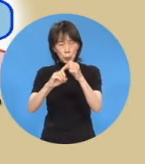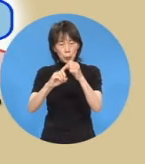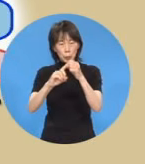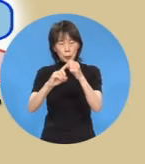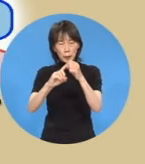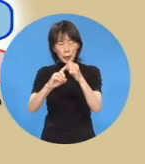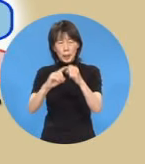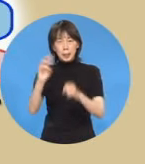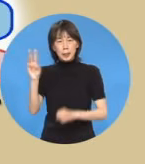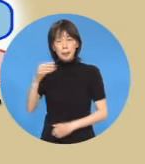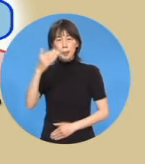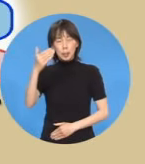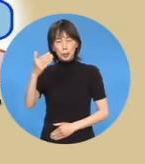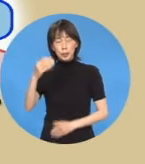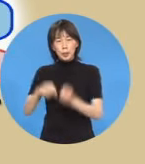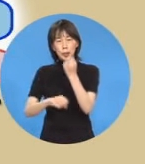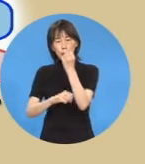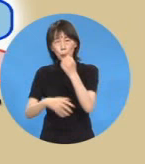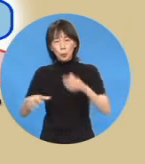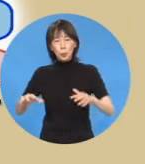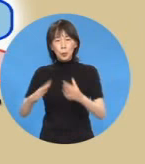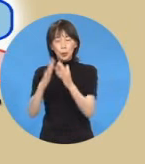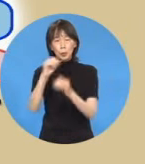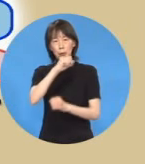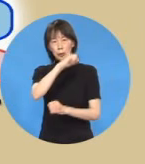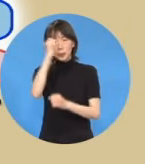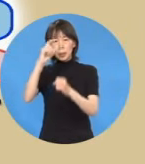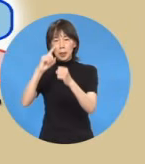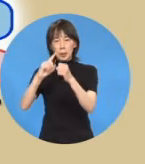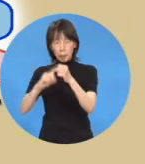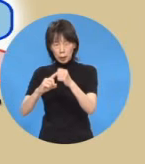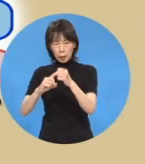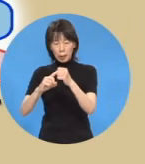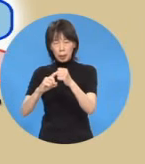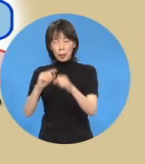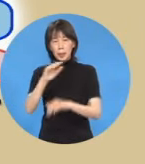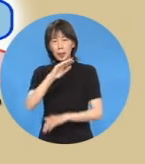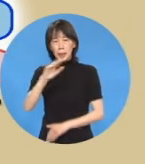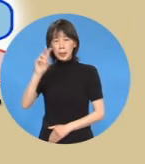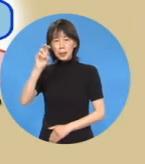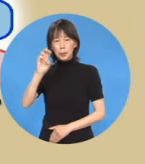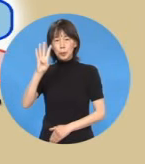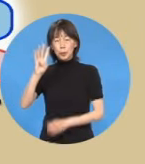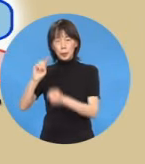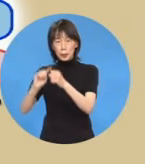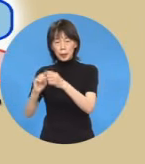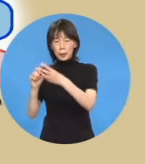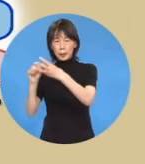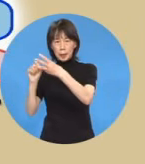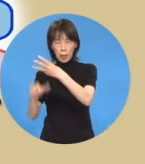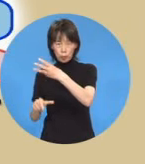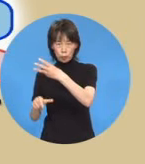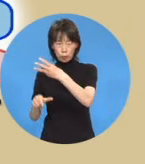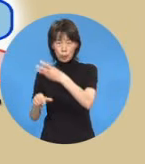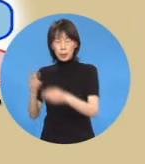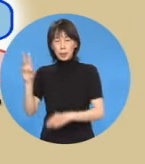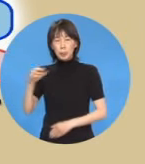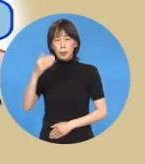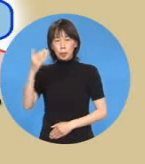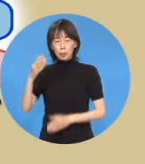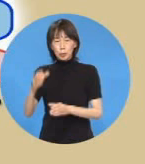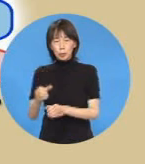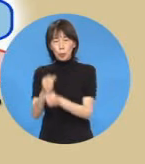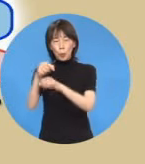た杉並区基本構想の実現に向け平成24年3月に杉並